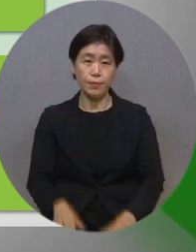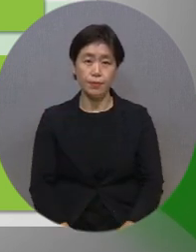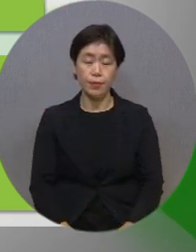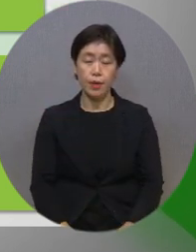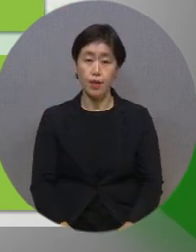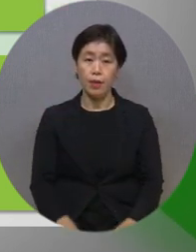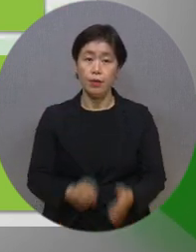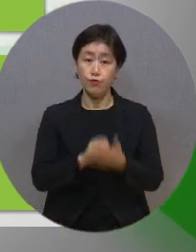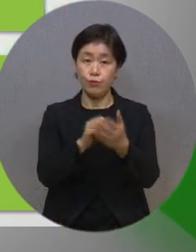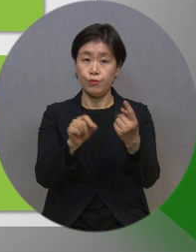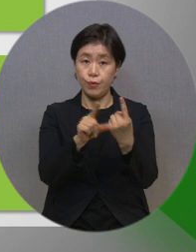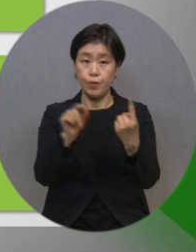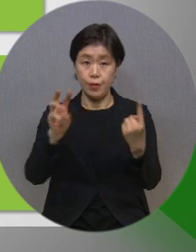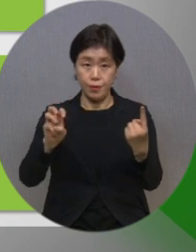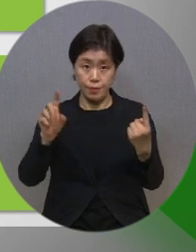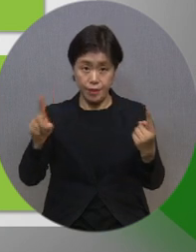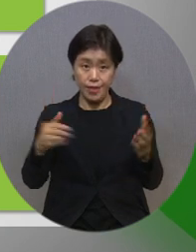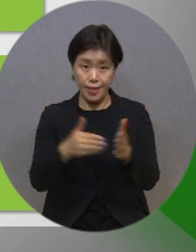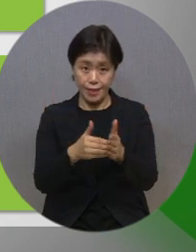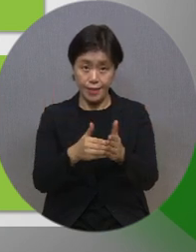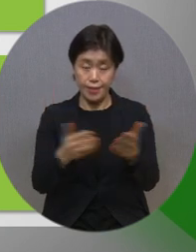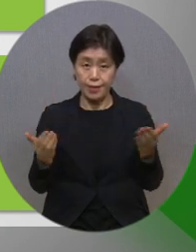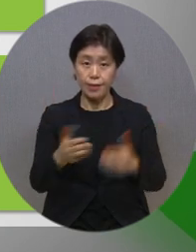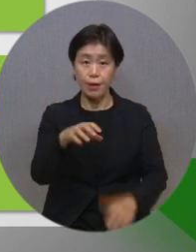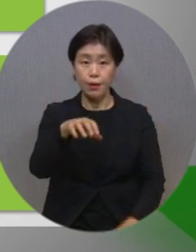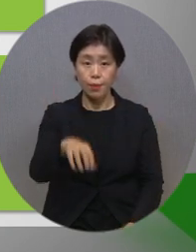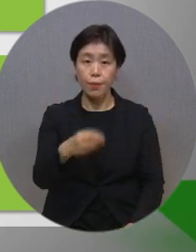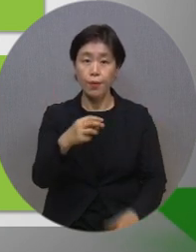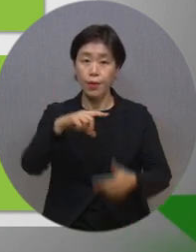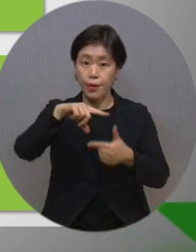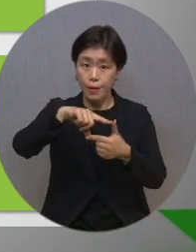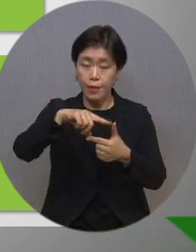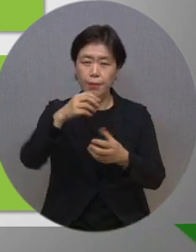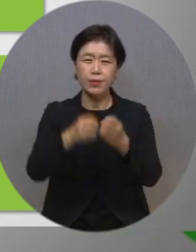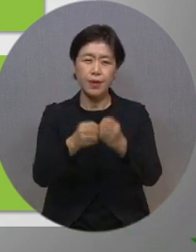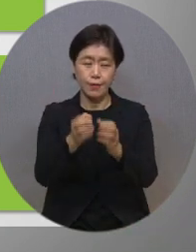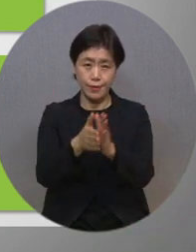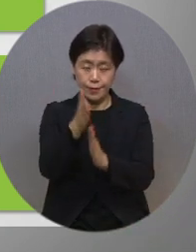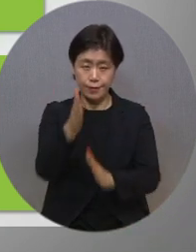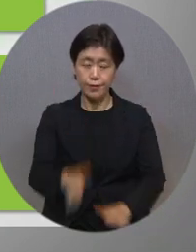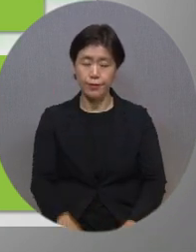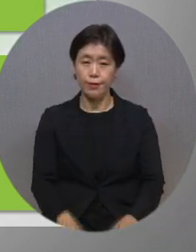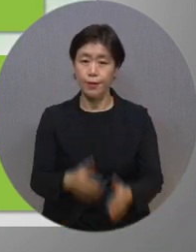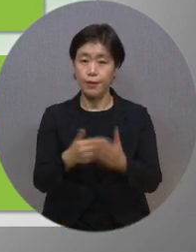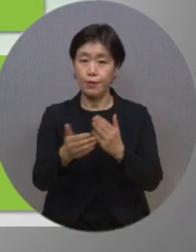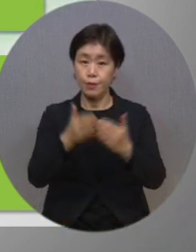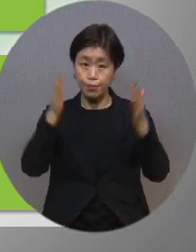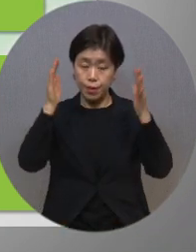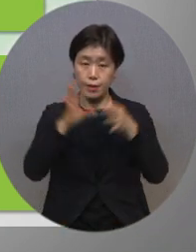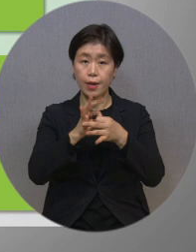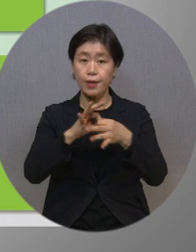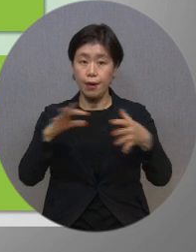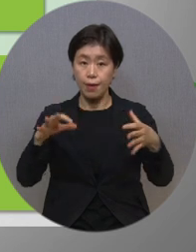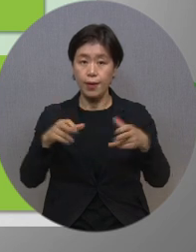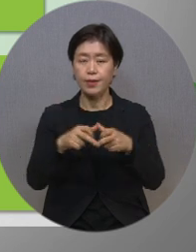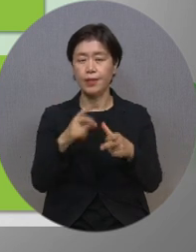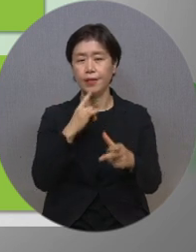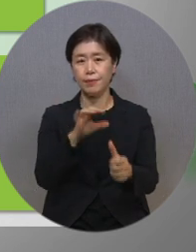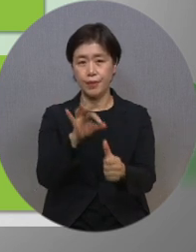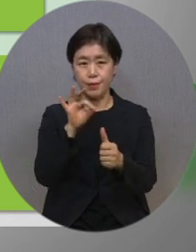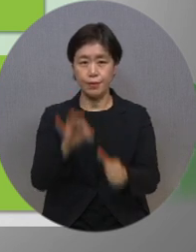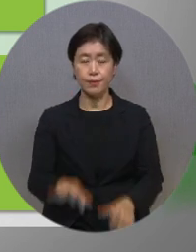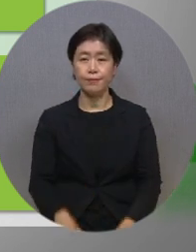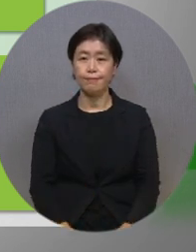31일까지며 근무지는 경상남도 창원시입니다. 경력과 학력은 무관하며 장애인만